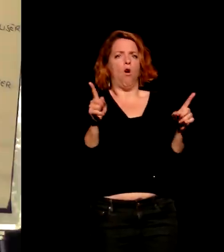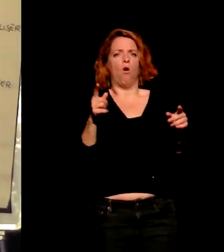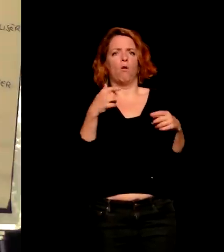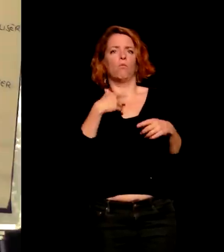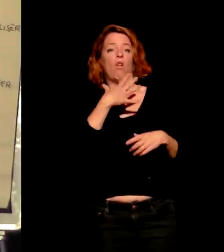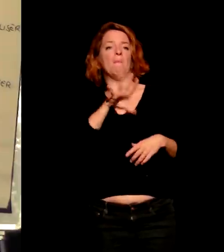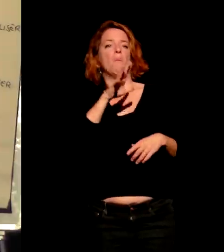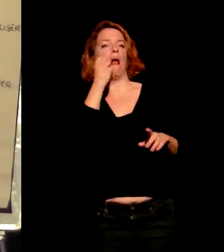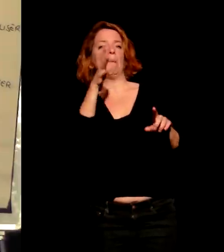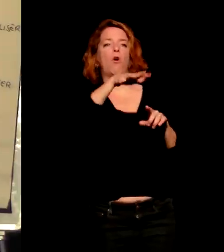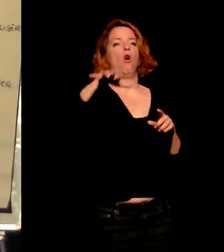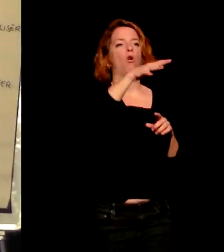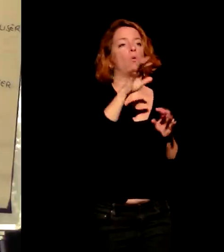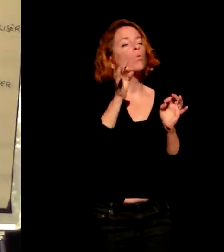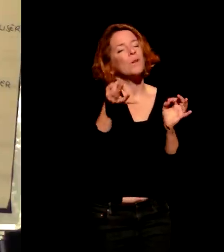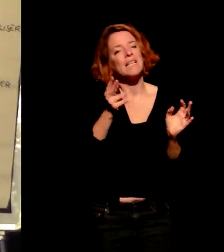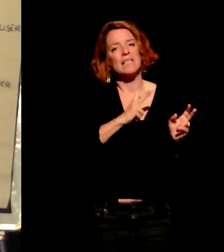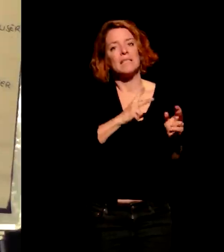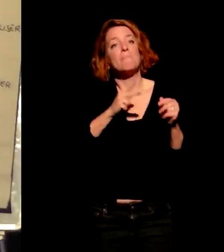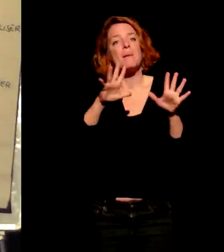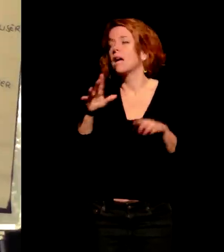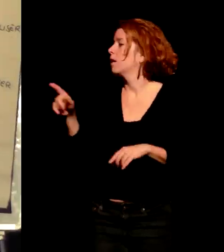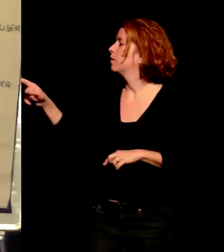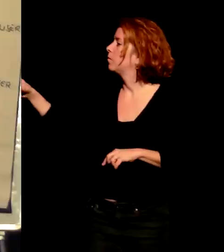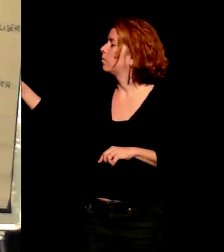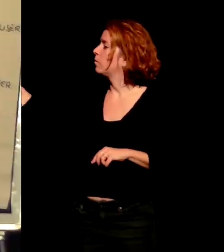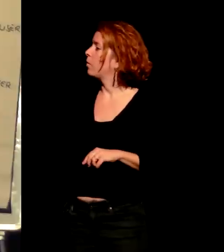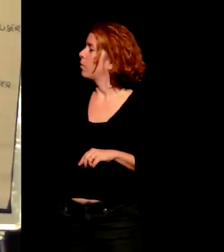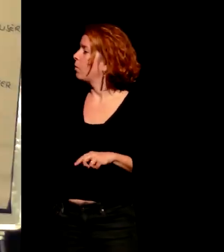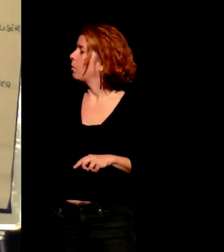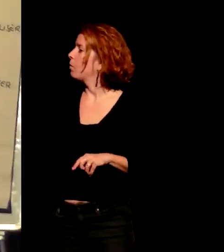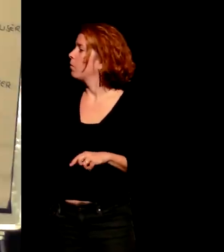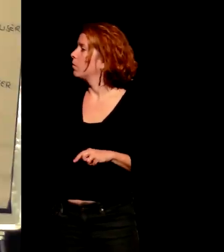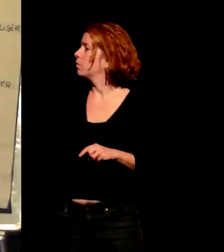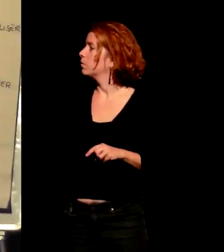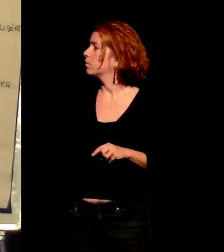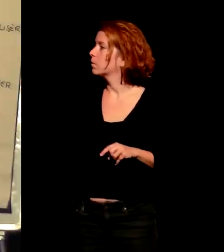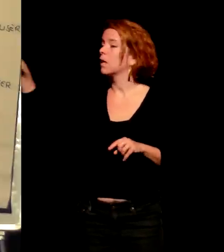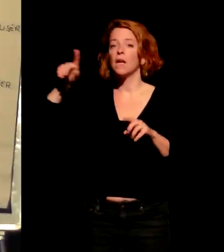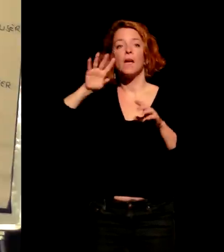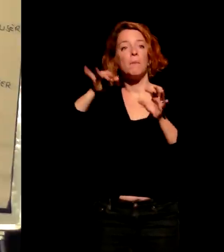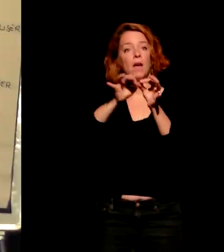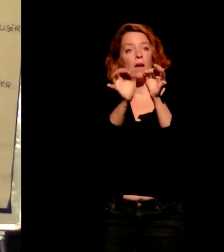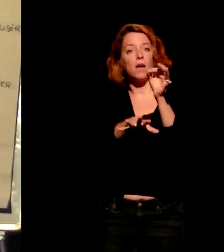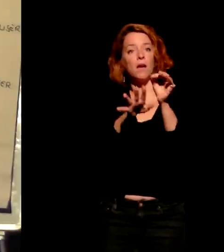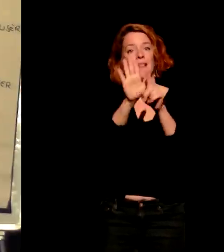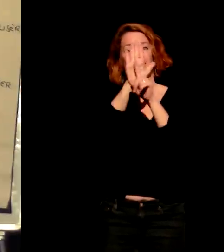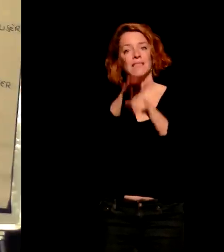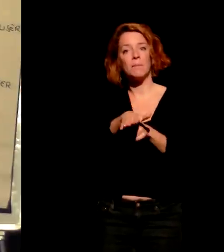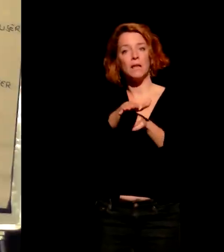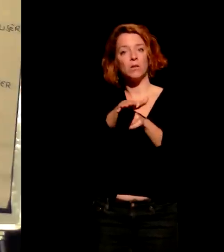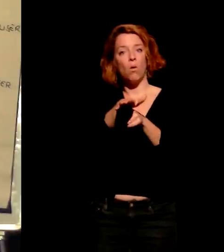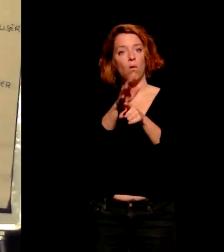blancs. Mais pour autant, cette logique-là ne vient pas justifier une discrimination qu'en France, les